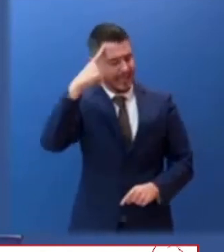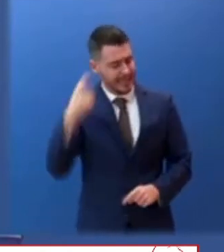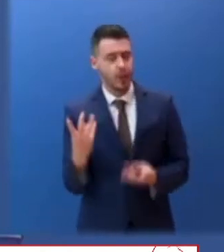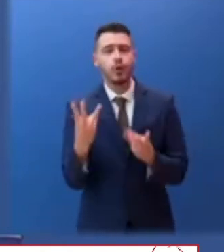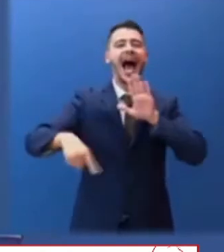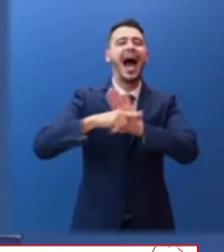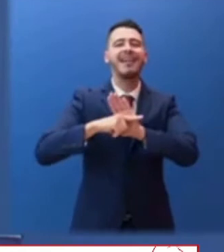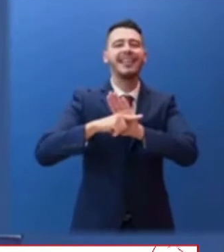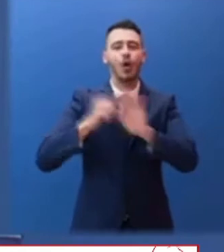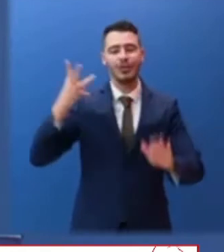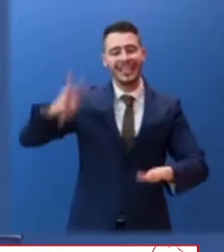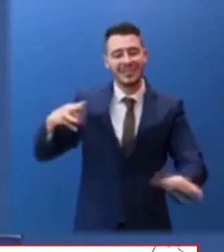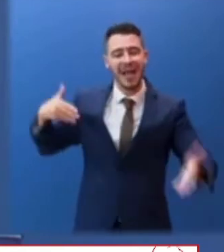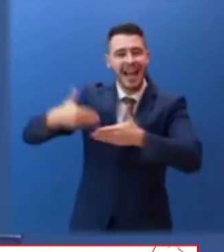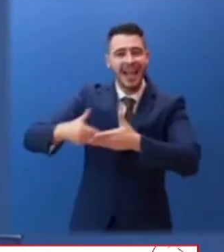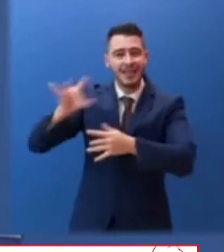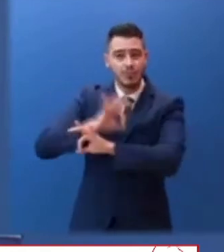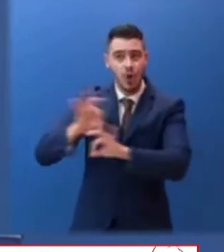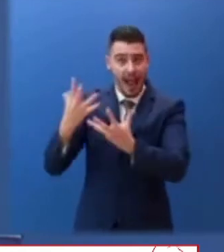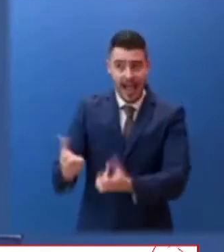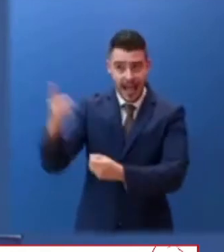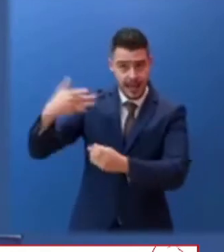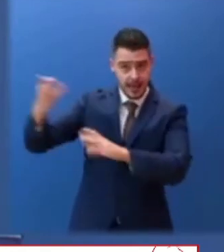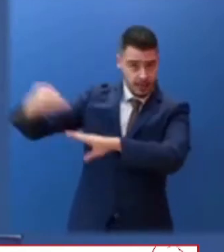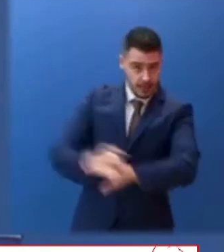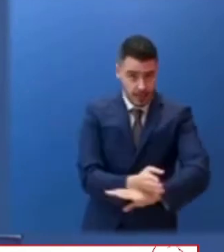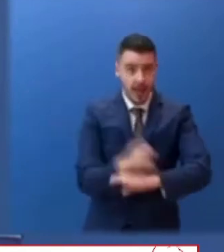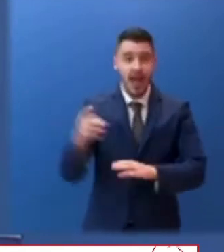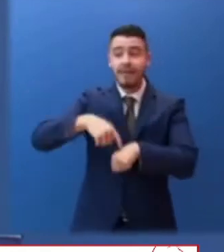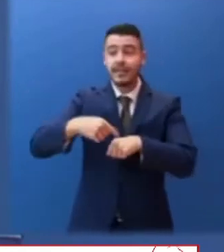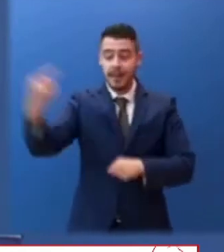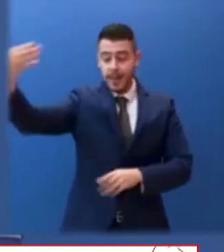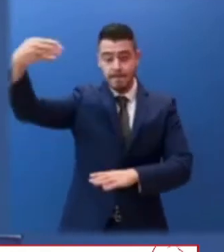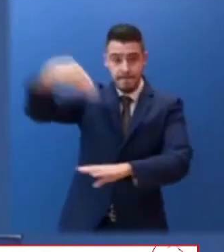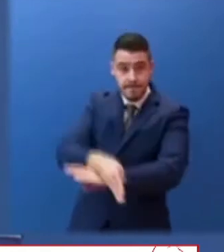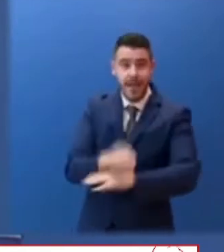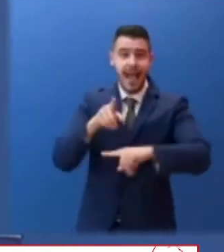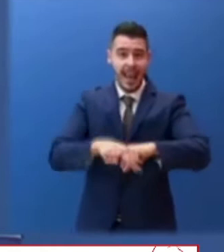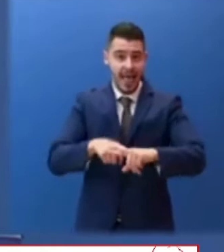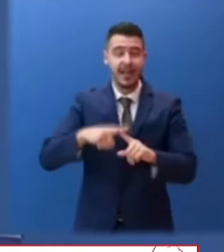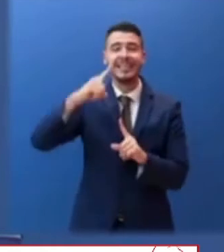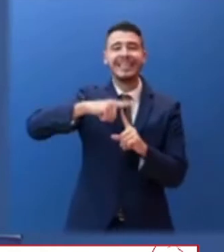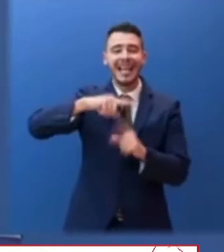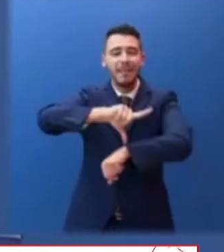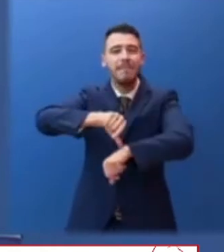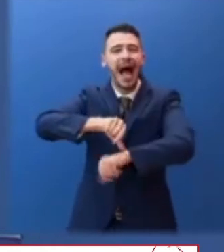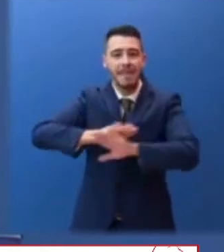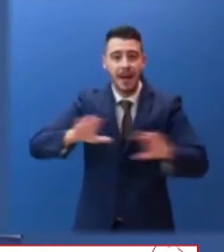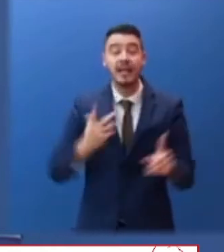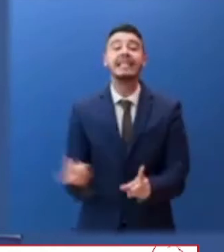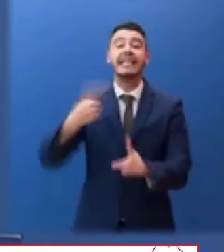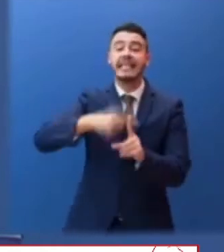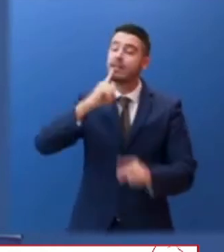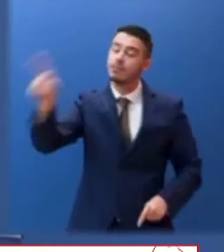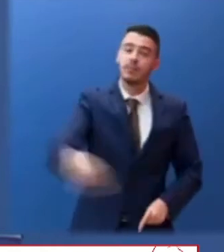PLF, θα υπόκειται σε rapid test κατά την είσοδο και θα μπαίνουν σε 10ήμερη προληπτική